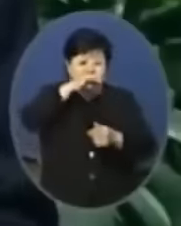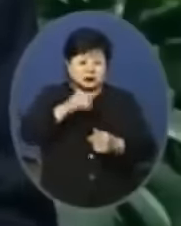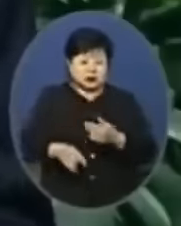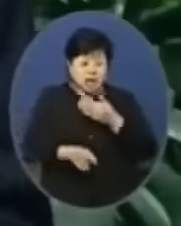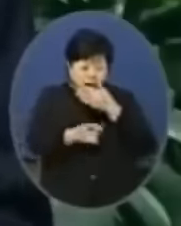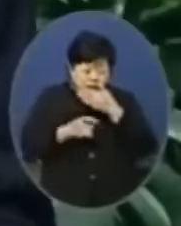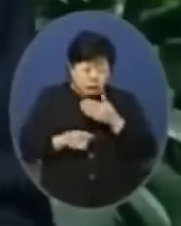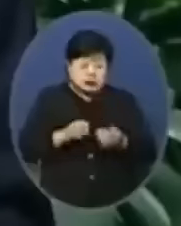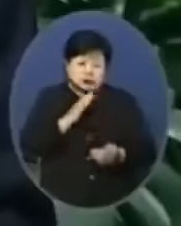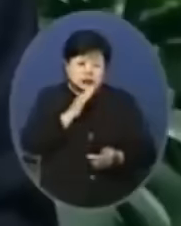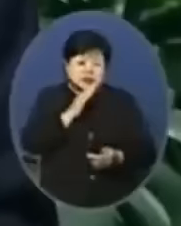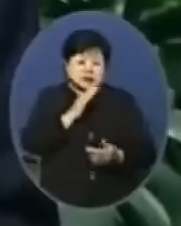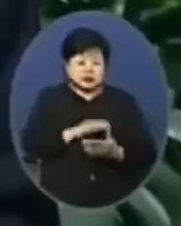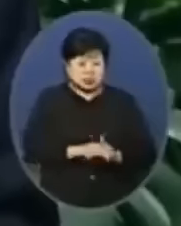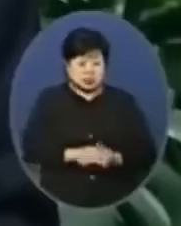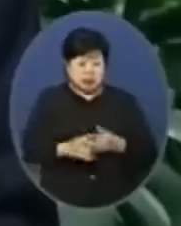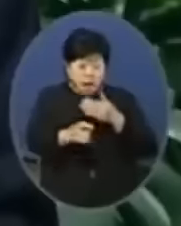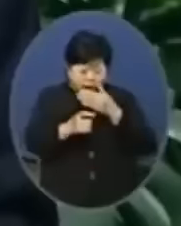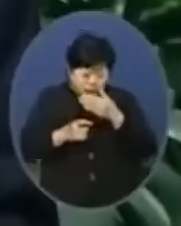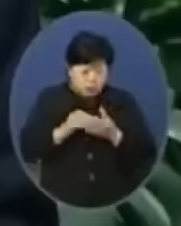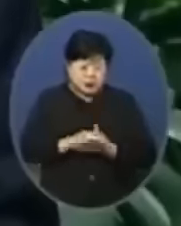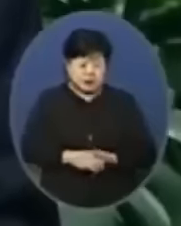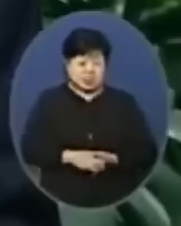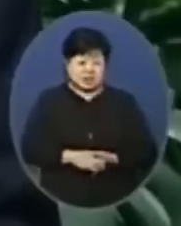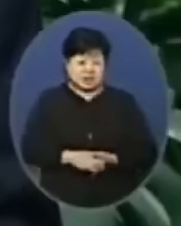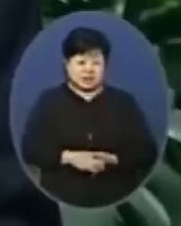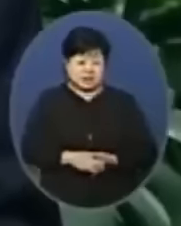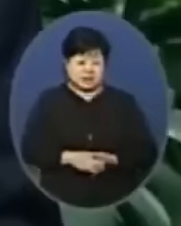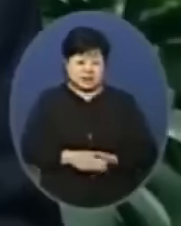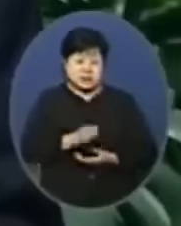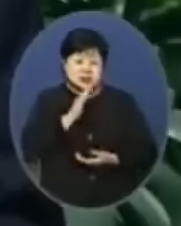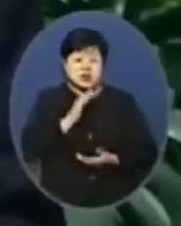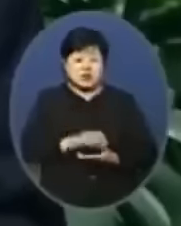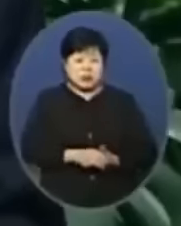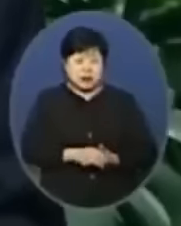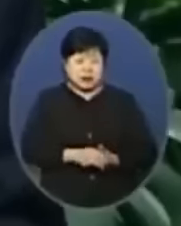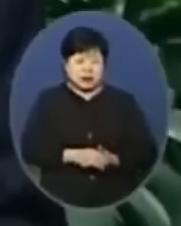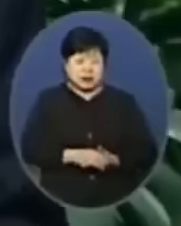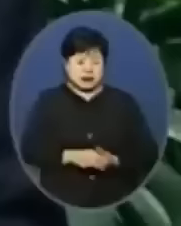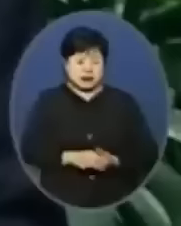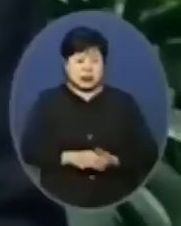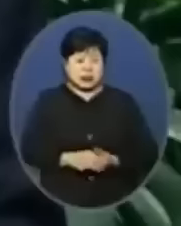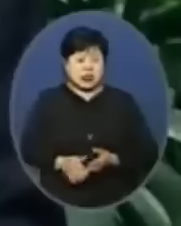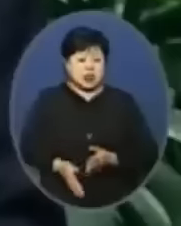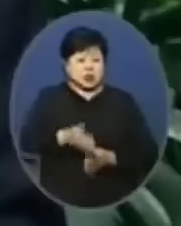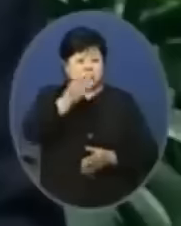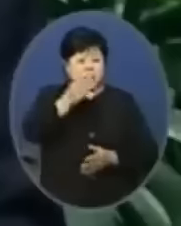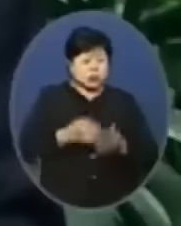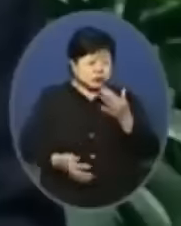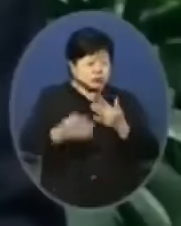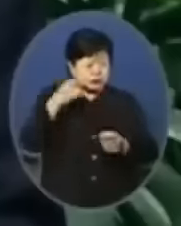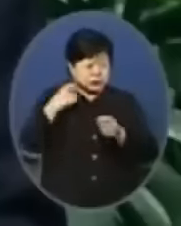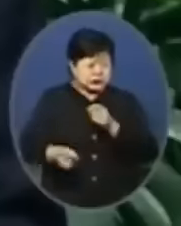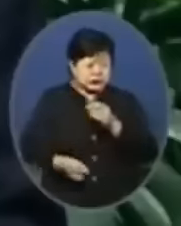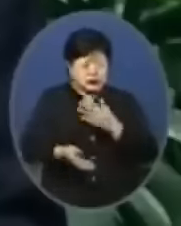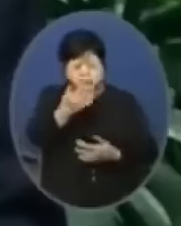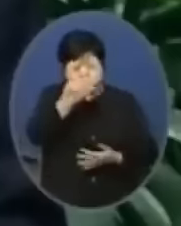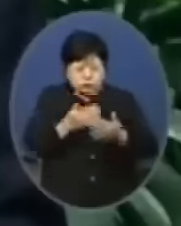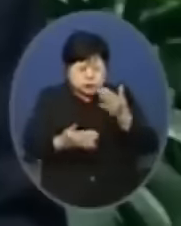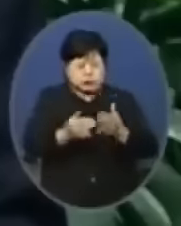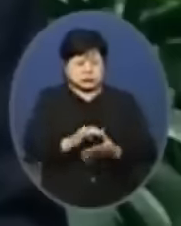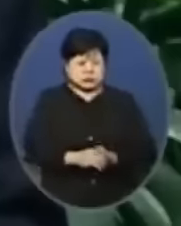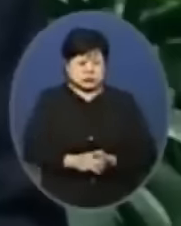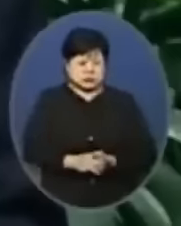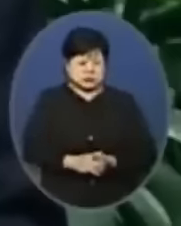강도들은 진짜로 강도입니다. 시시한 강도가 아닙니다. 도시에 불을 찔러서